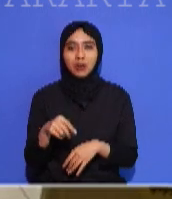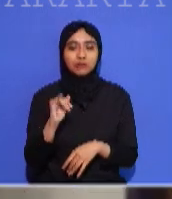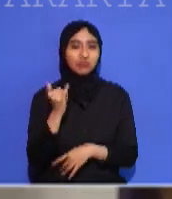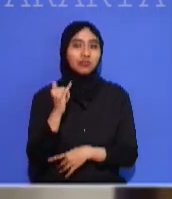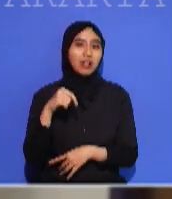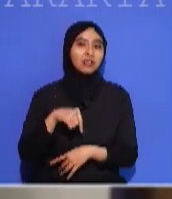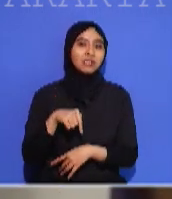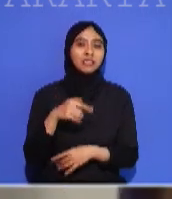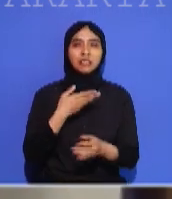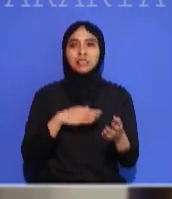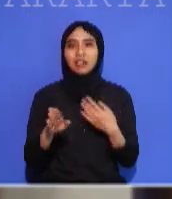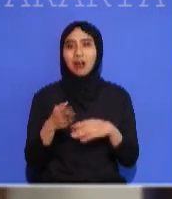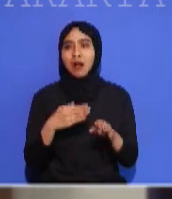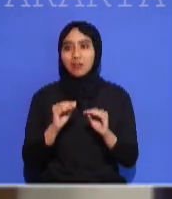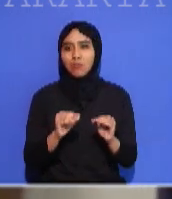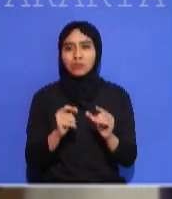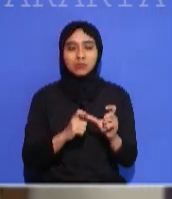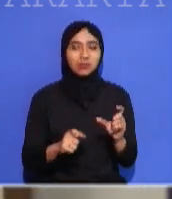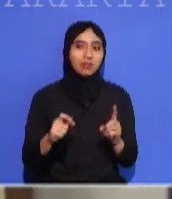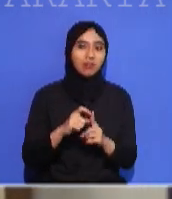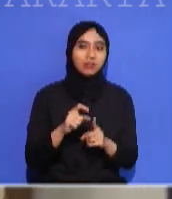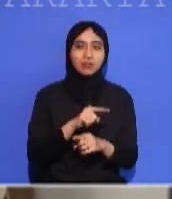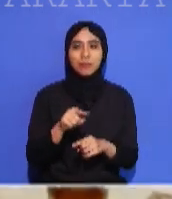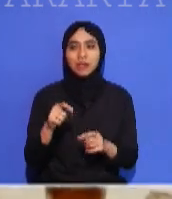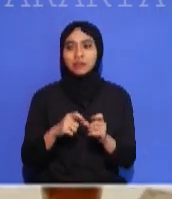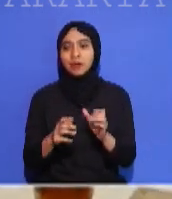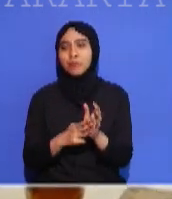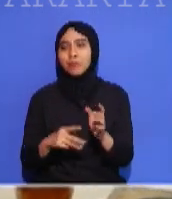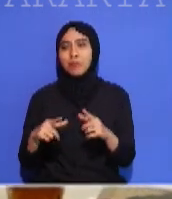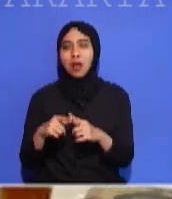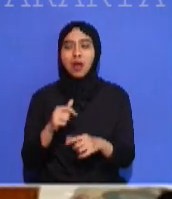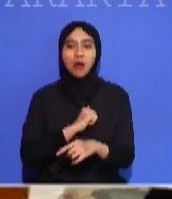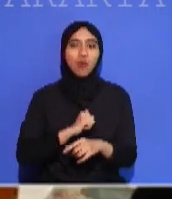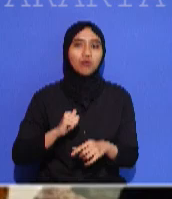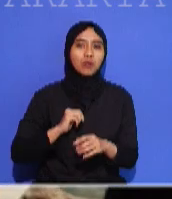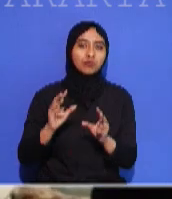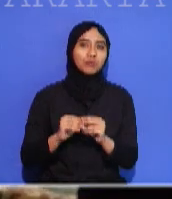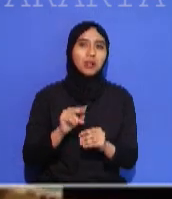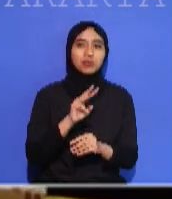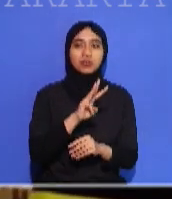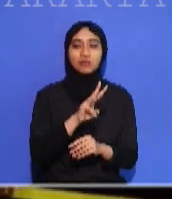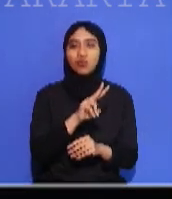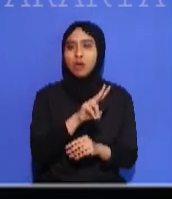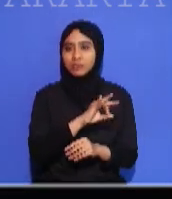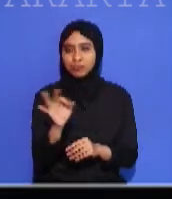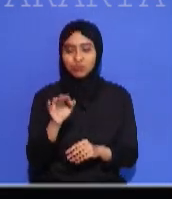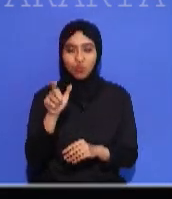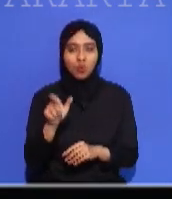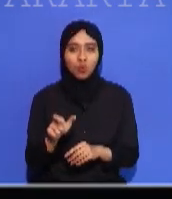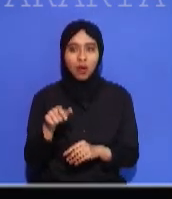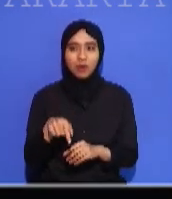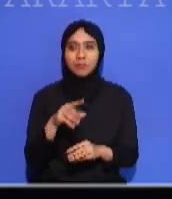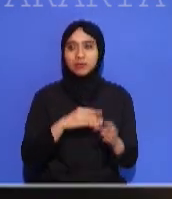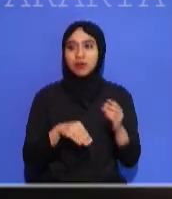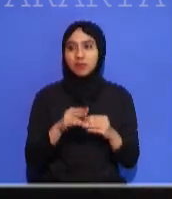diajarkan di sekolah Jinjang SD hingga SMA dengan anggota kurang lebih 2000 orang pada Munas istimewa ini terpilih sebagai